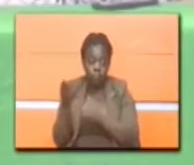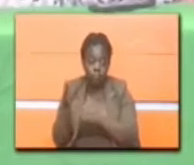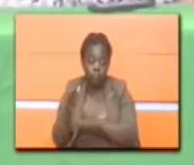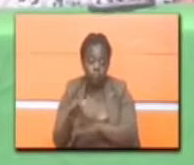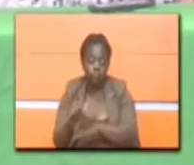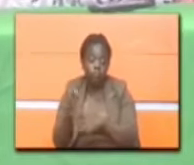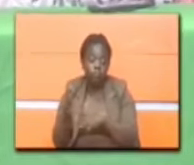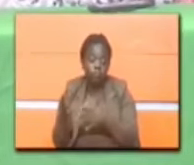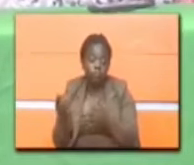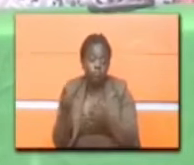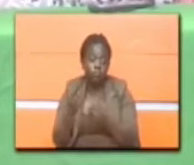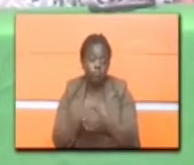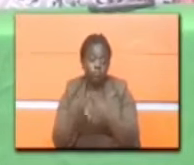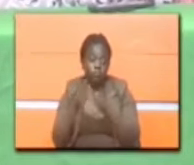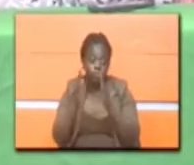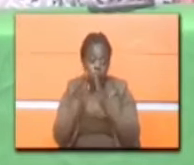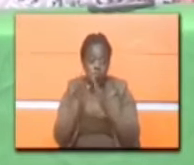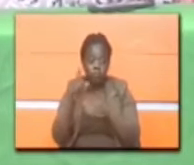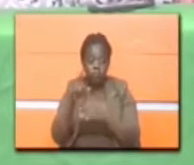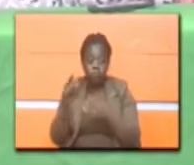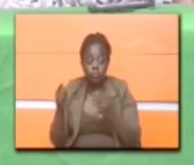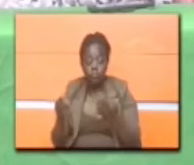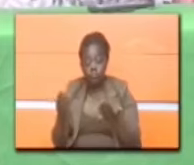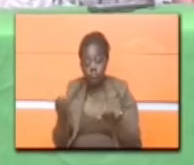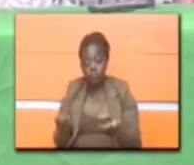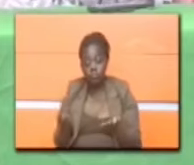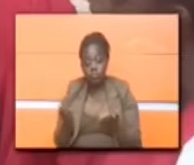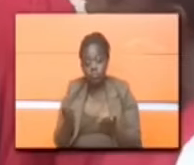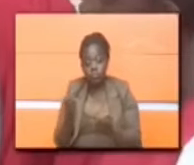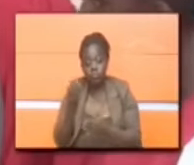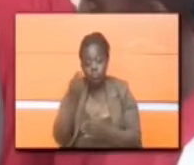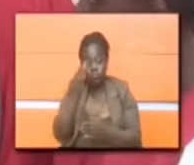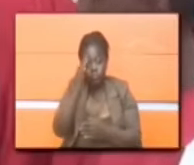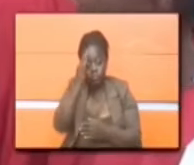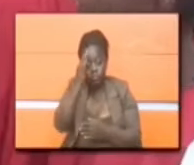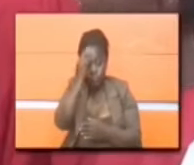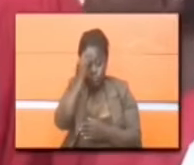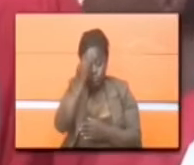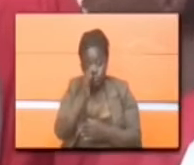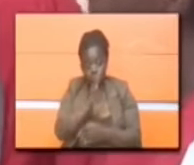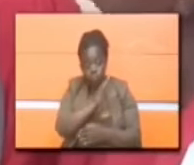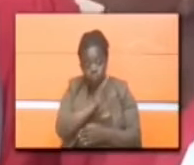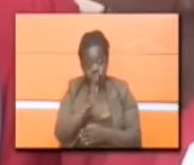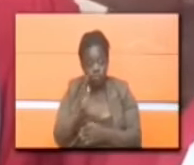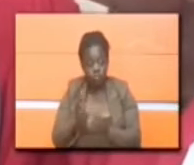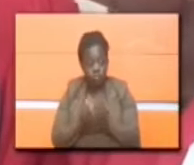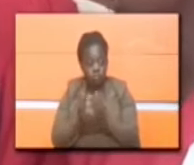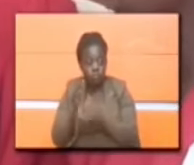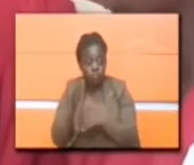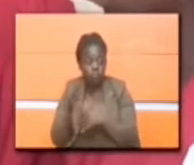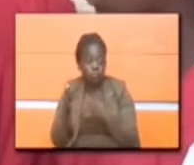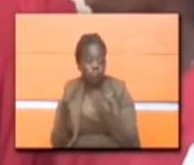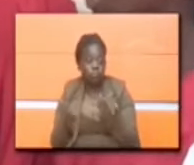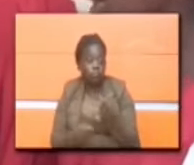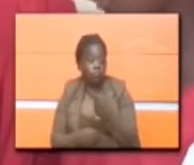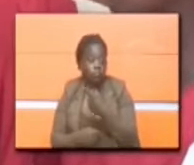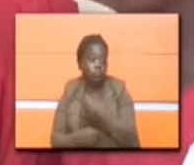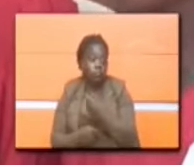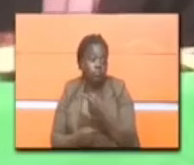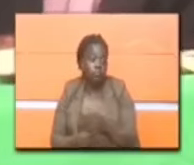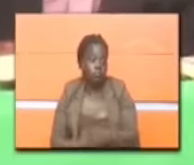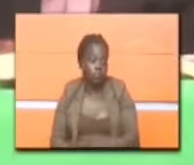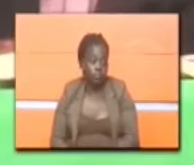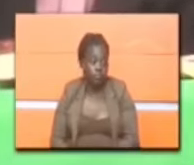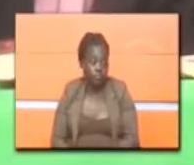Ssaka oluvudde mu misa eno n'agenda mu weema y'abakulisitaayo ba kiteezi kya Kyovu Uganda ng'eno okusaba kulembeddwamu omusumba Kyeyune Jojo